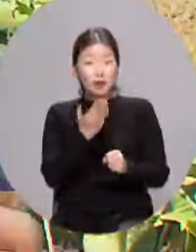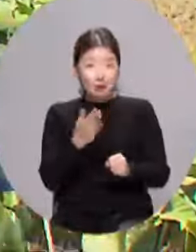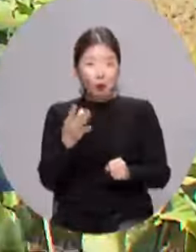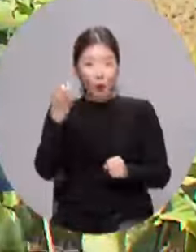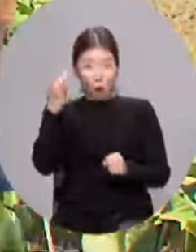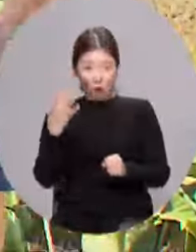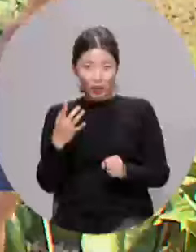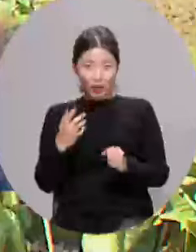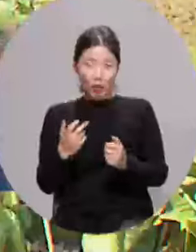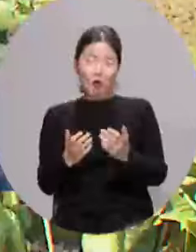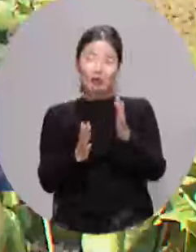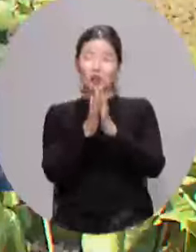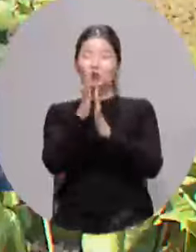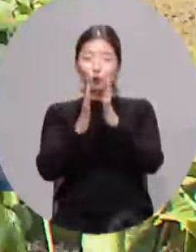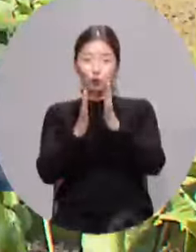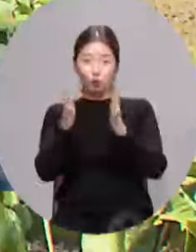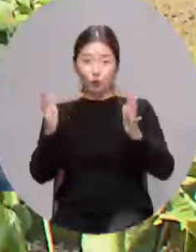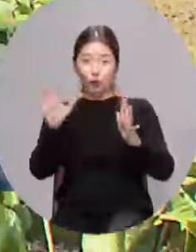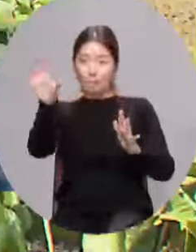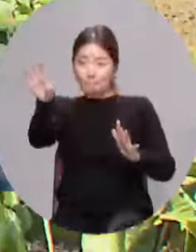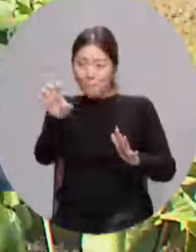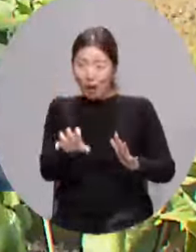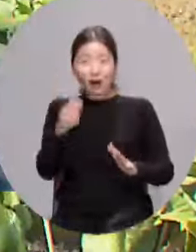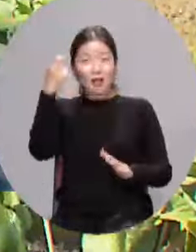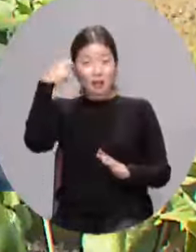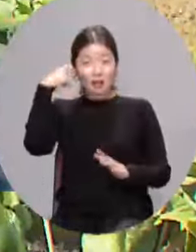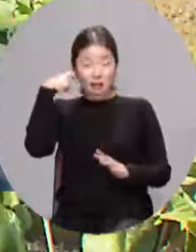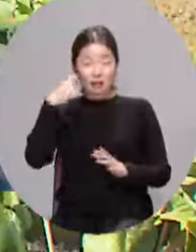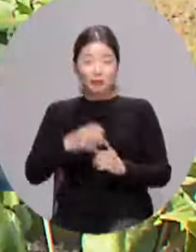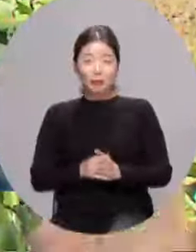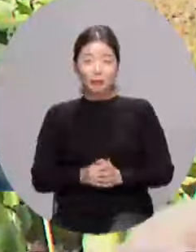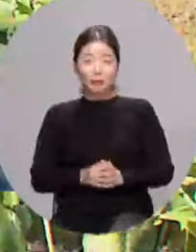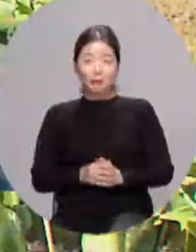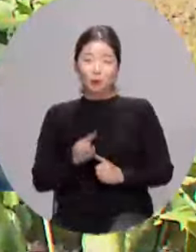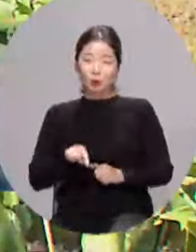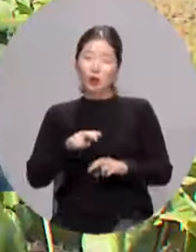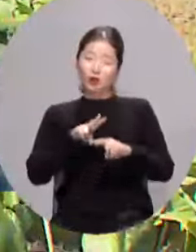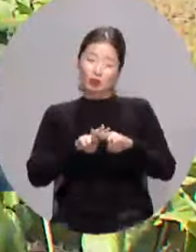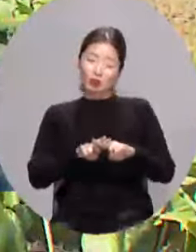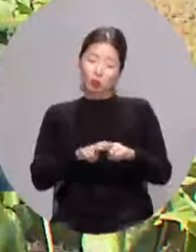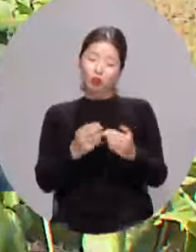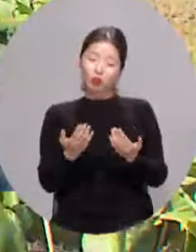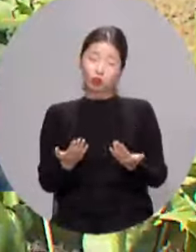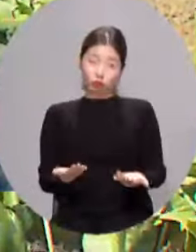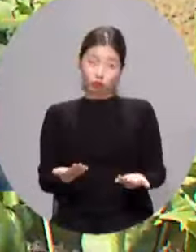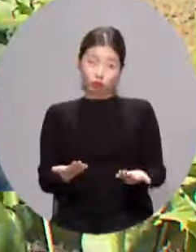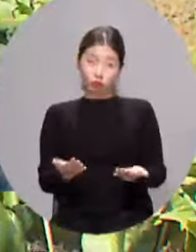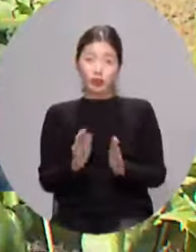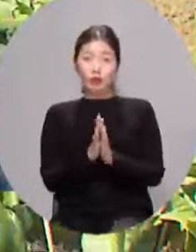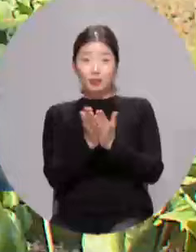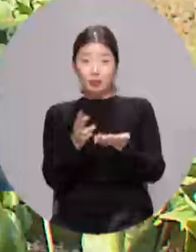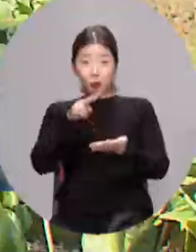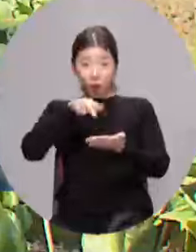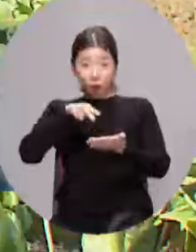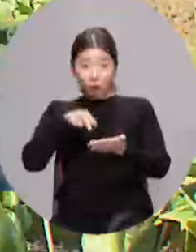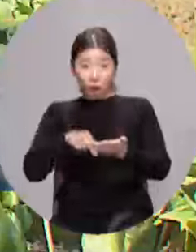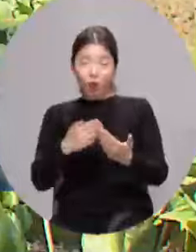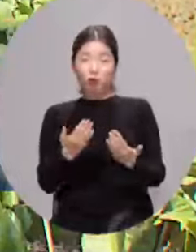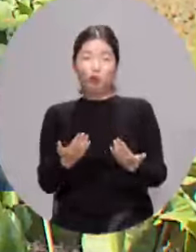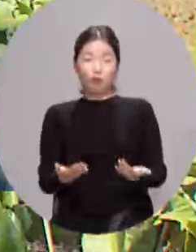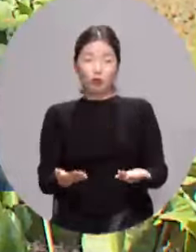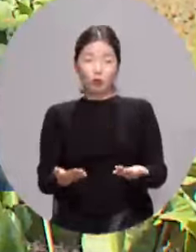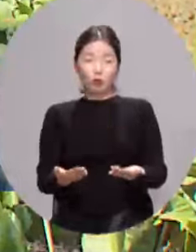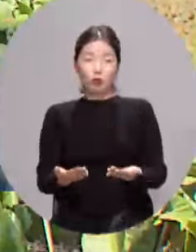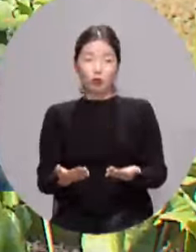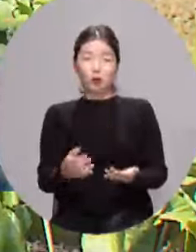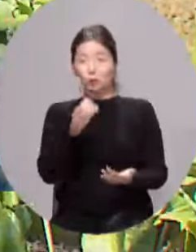있던 뭔가 숲인 것 같은 그런 느낌을 너무 받았어요. 그래서 여기 앉아서 쉬면서 책도 읽고 휴식을 취할 수